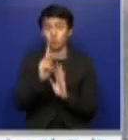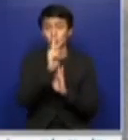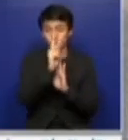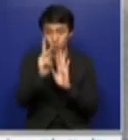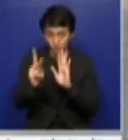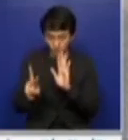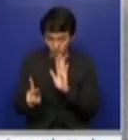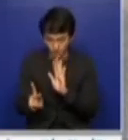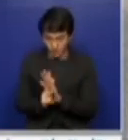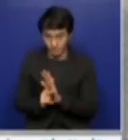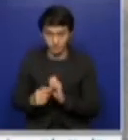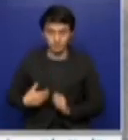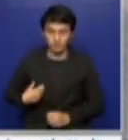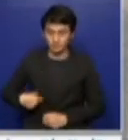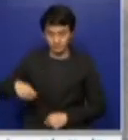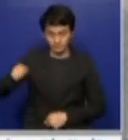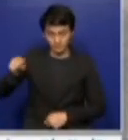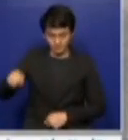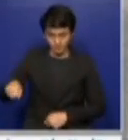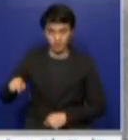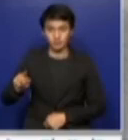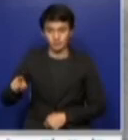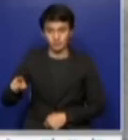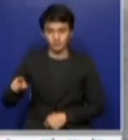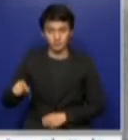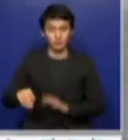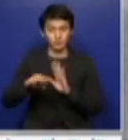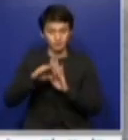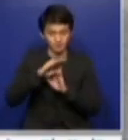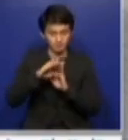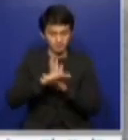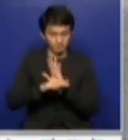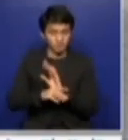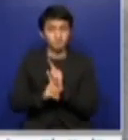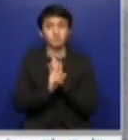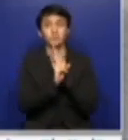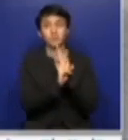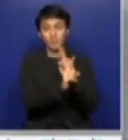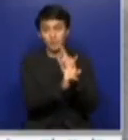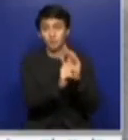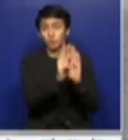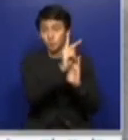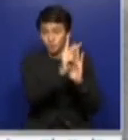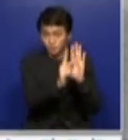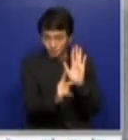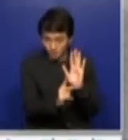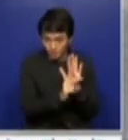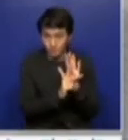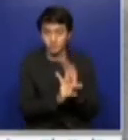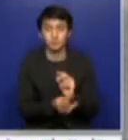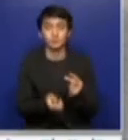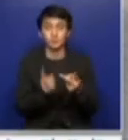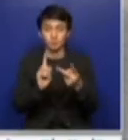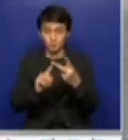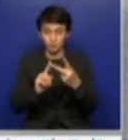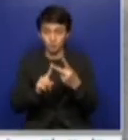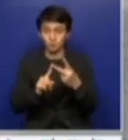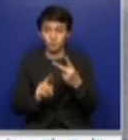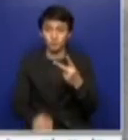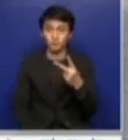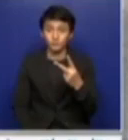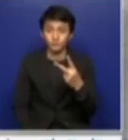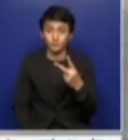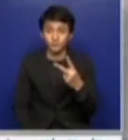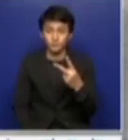ซึ่งเป็นการดำเนินการตามตัวบทกฎหมายแนวทางที่สองใ